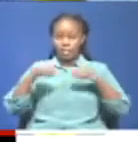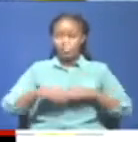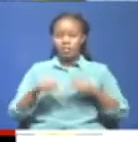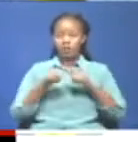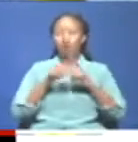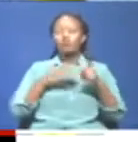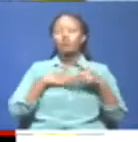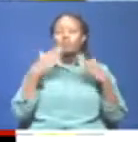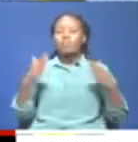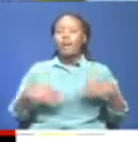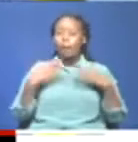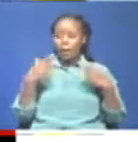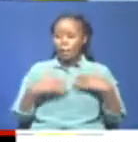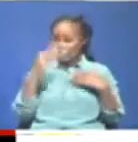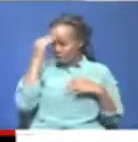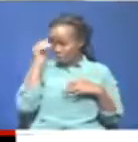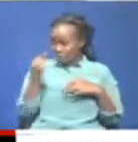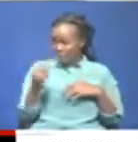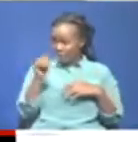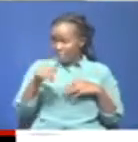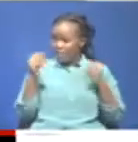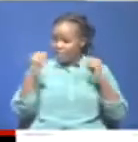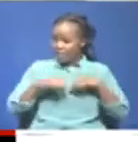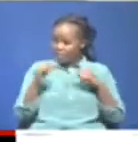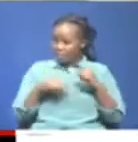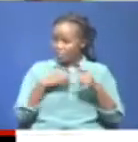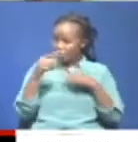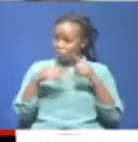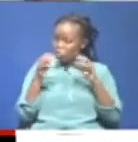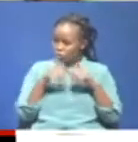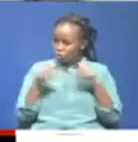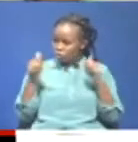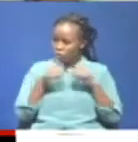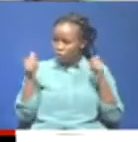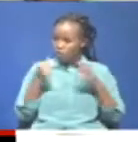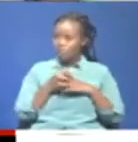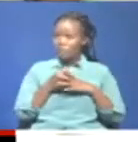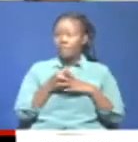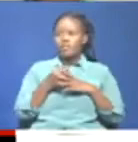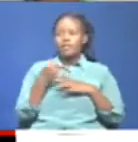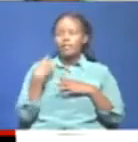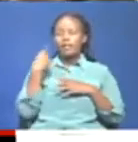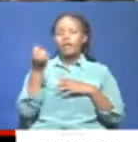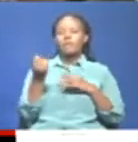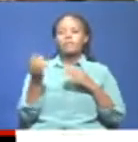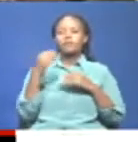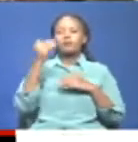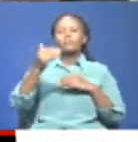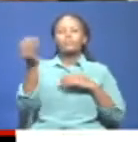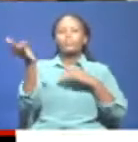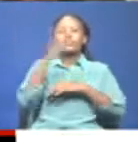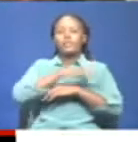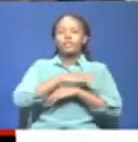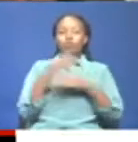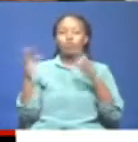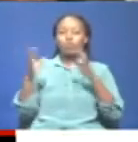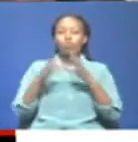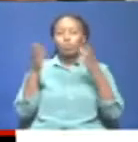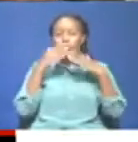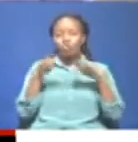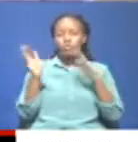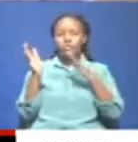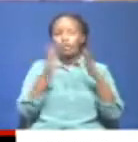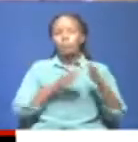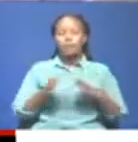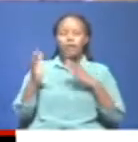this MOU is now moving to fruition. Katika siku kadhaa zijazo, wahusika hao watakamilisha shughuli ya kubuni mkakati wa